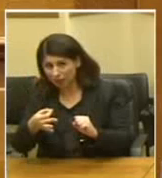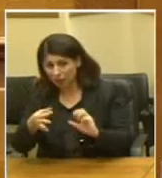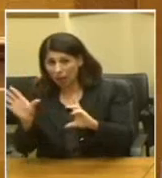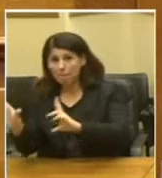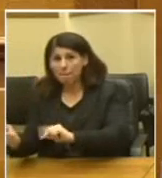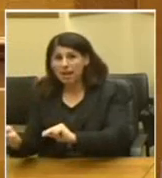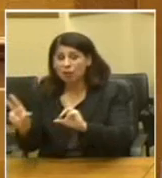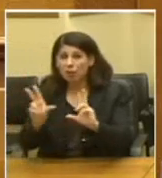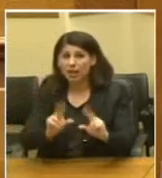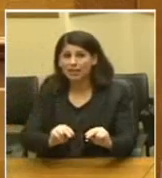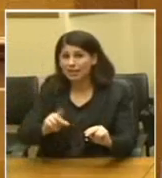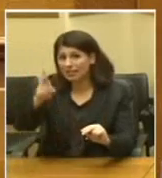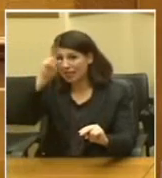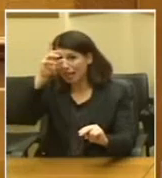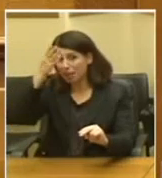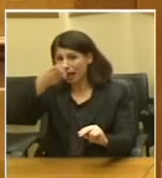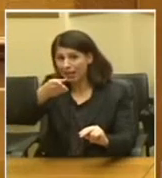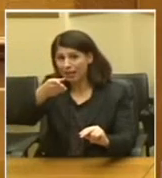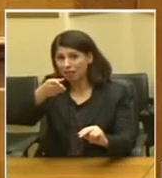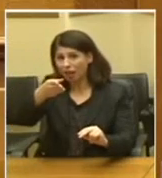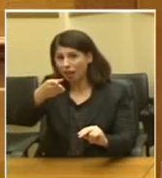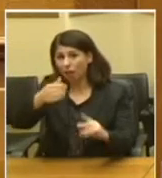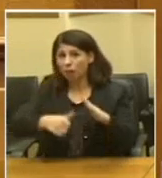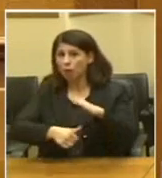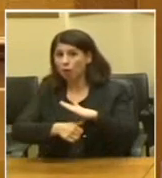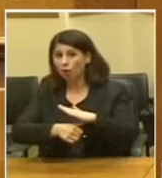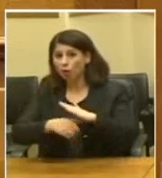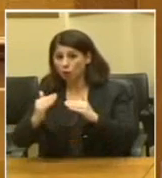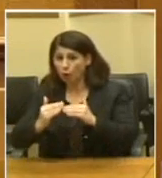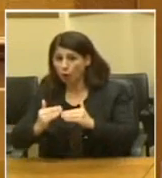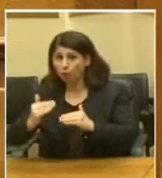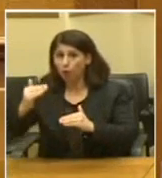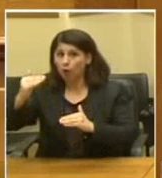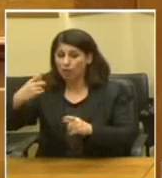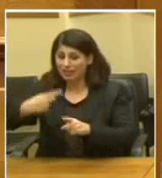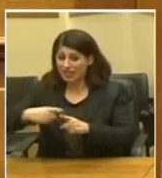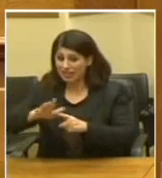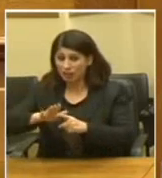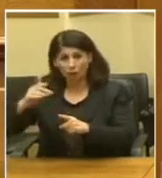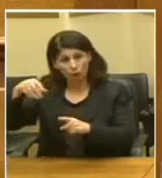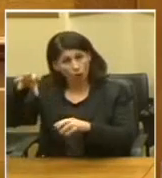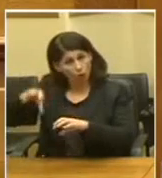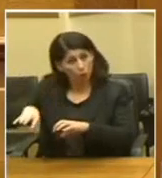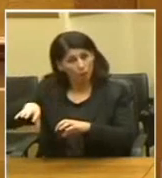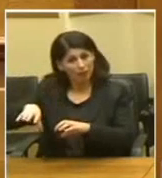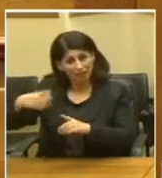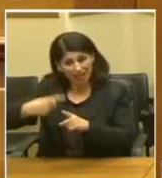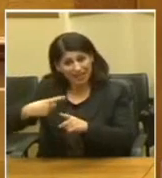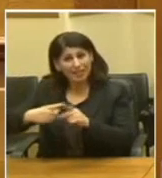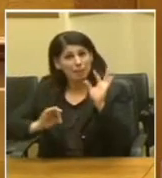Παρομοιάσατε στη Γερμανίδα καγκελάριο το βόρειο κομμάτι της ελληνικής επικράτειας, δηλαδή την ελληνική